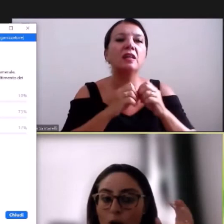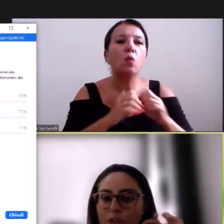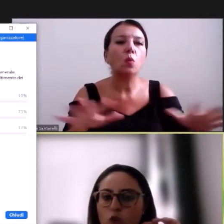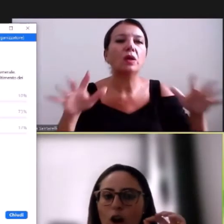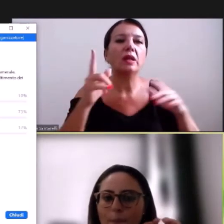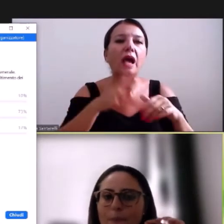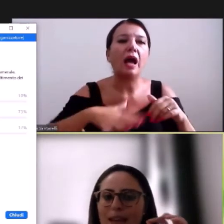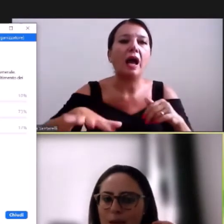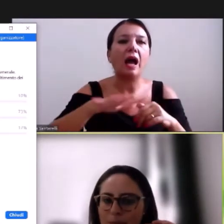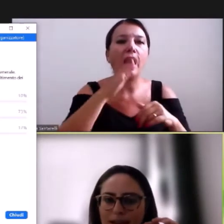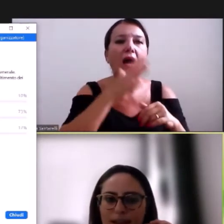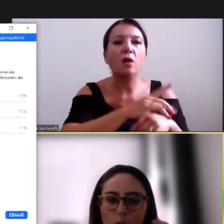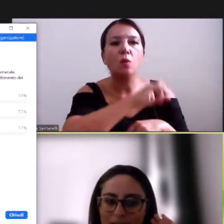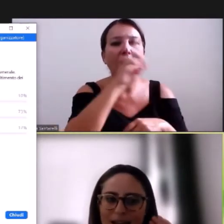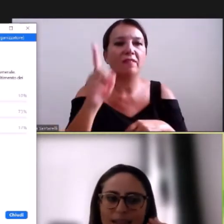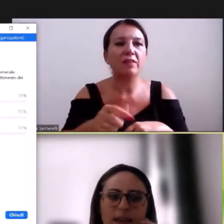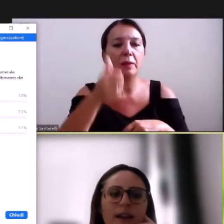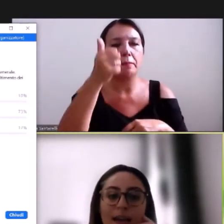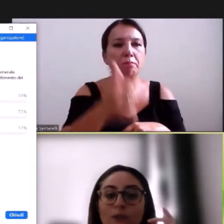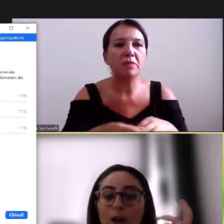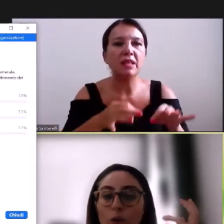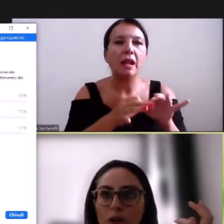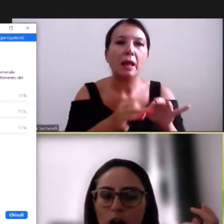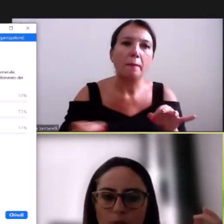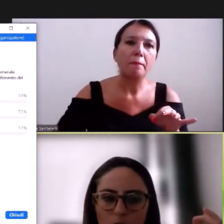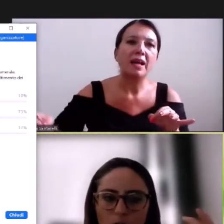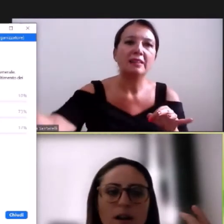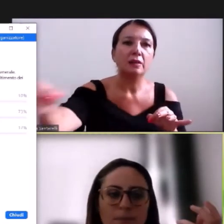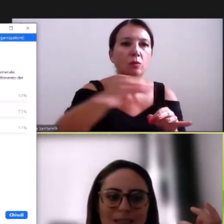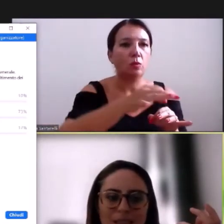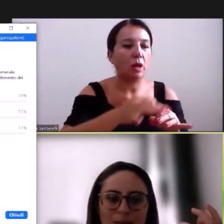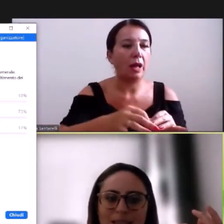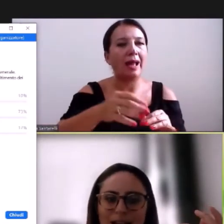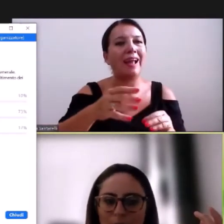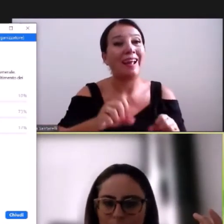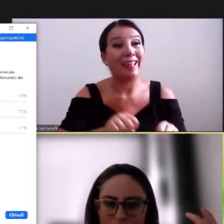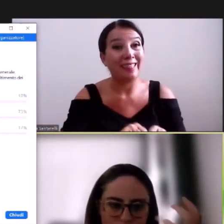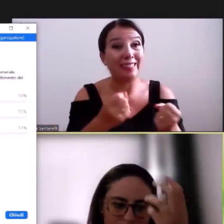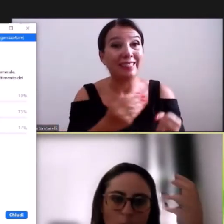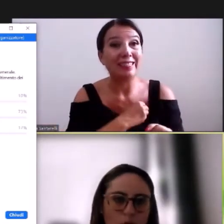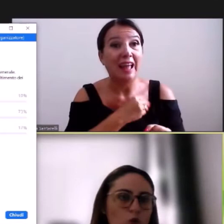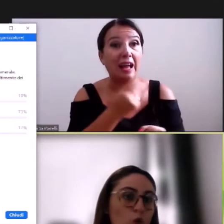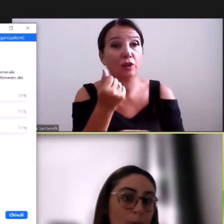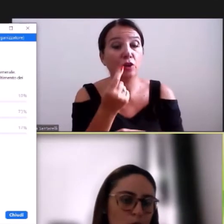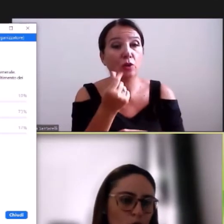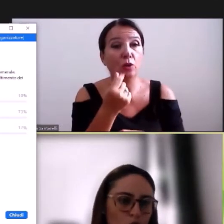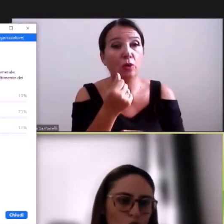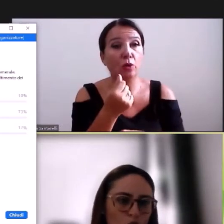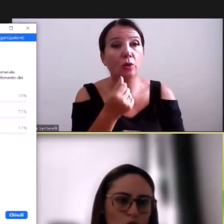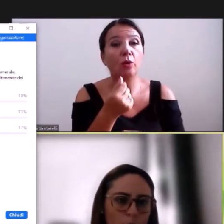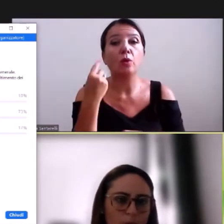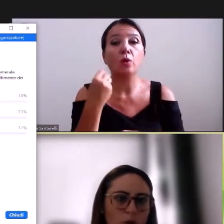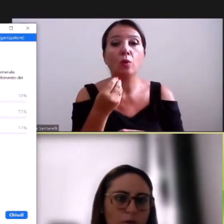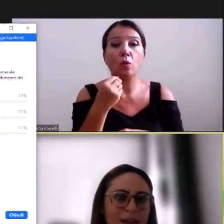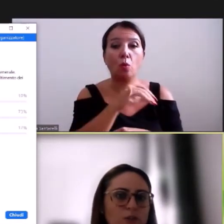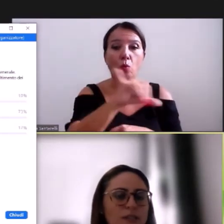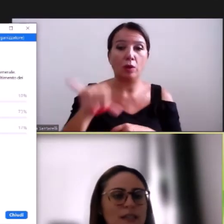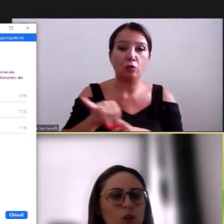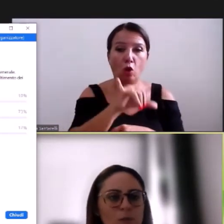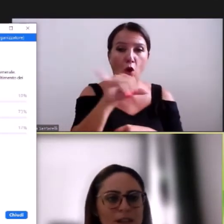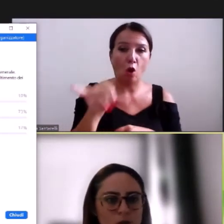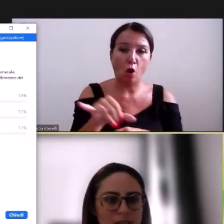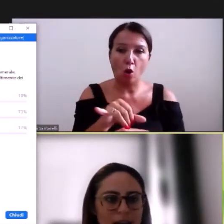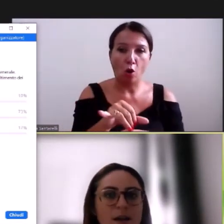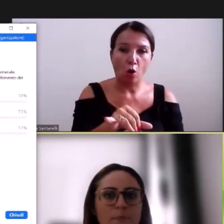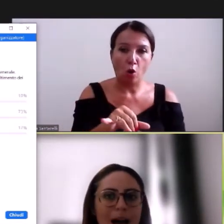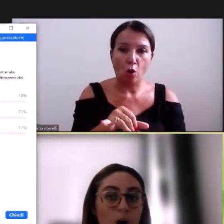di acqua fino a 1.000 metri quadrati, è un danno economico. Basti pensare nel momento in cui appunto l'olio non viene